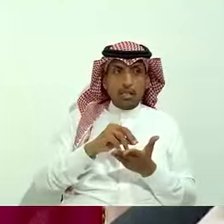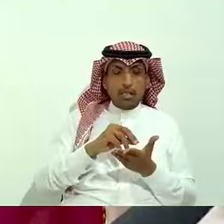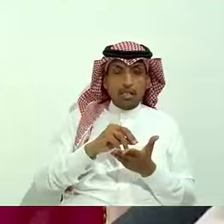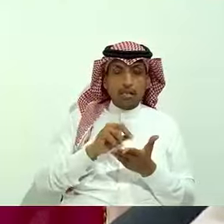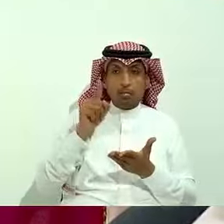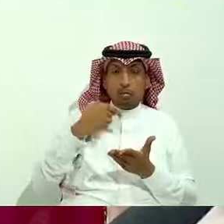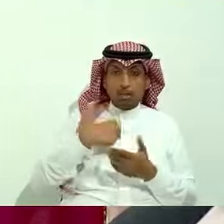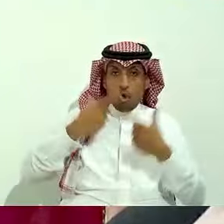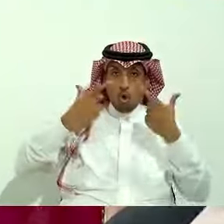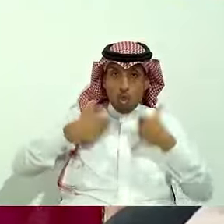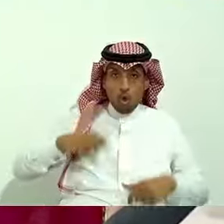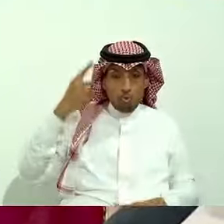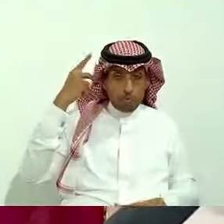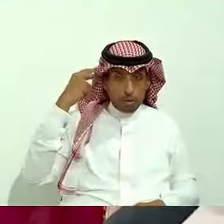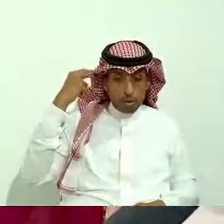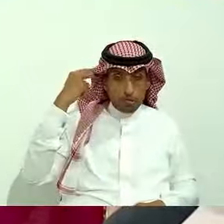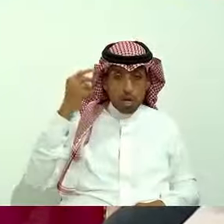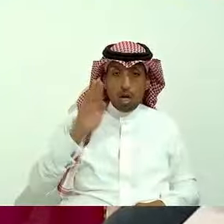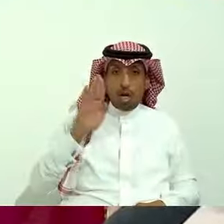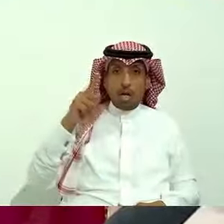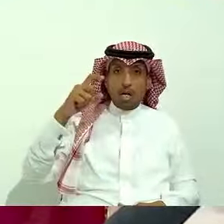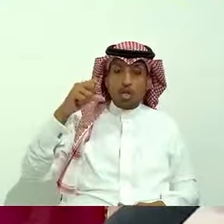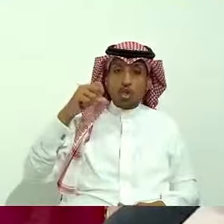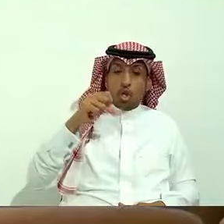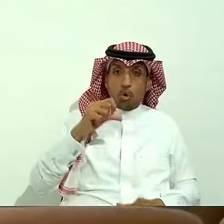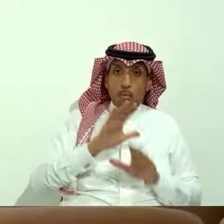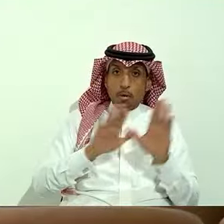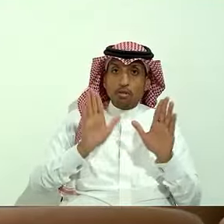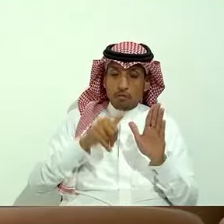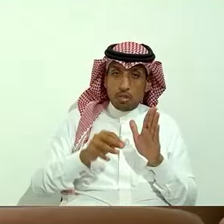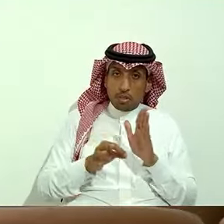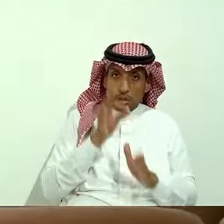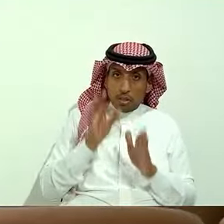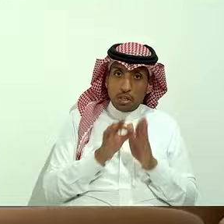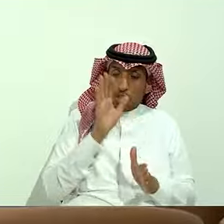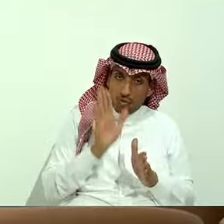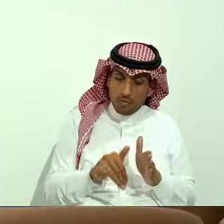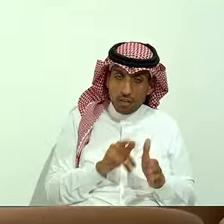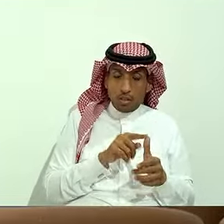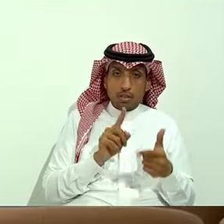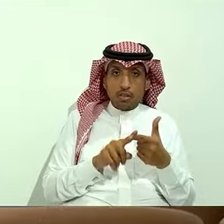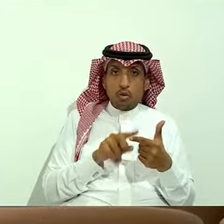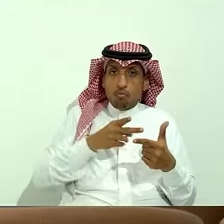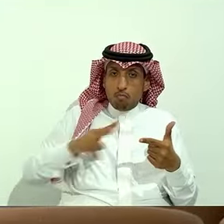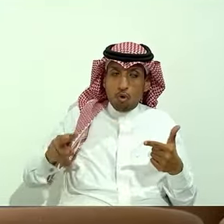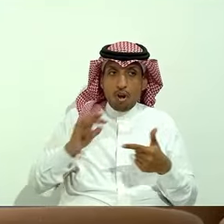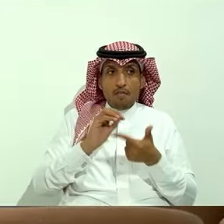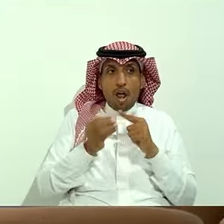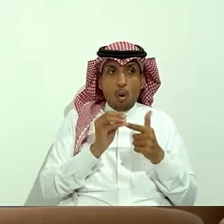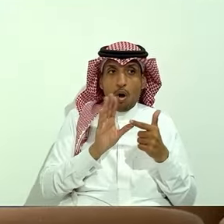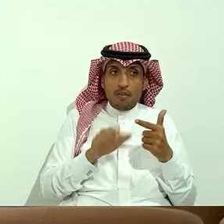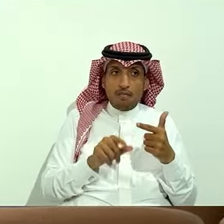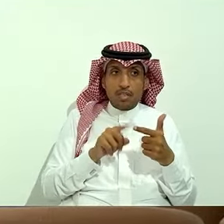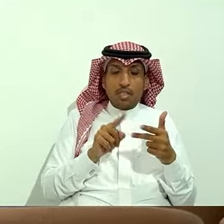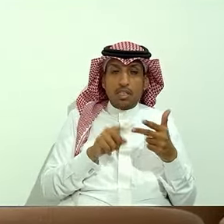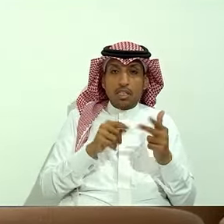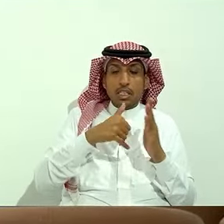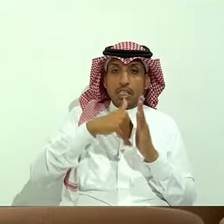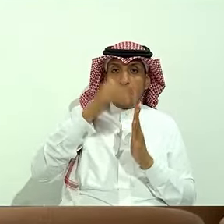عندنا بس الثوب والشماغ والسدو، لا، إحنا عندنا تطريز، أنواع من التطريز، أنواع من الألوان، من طريقة